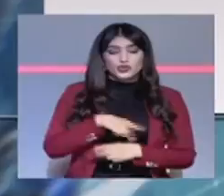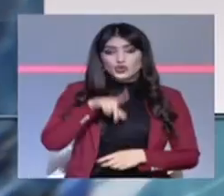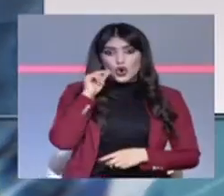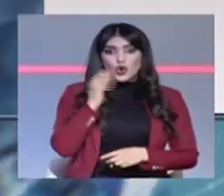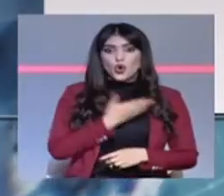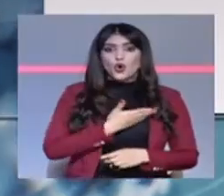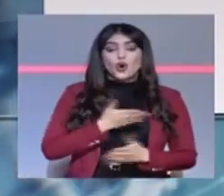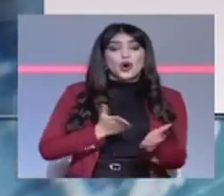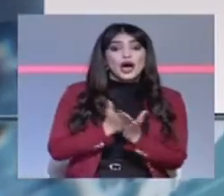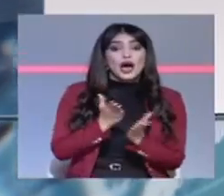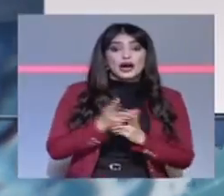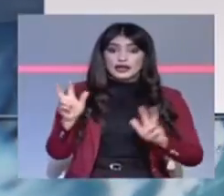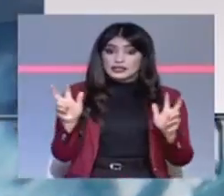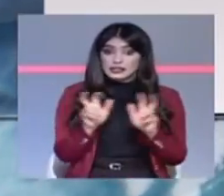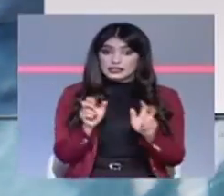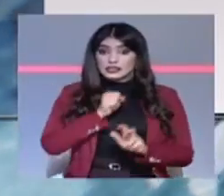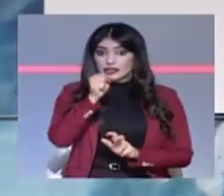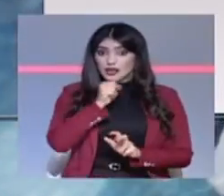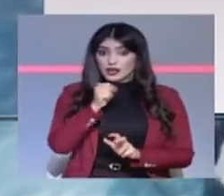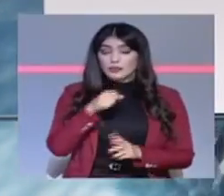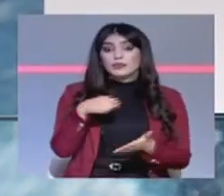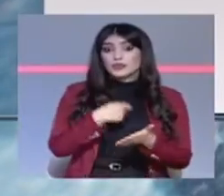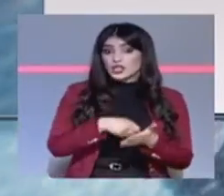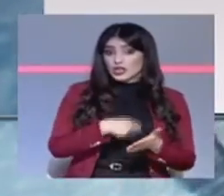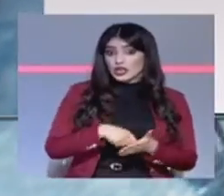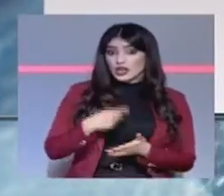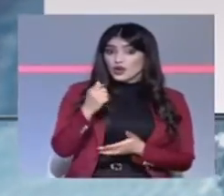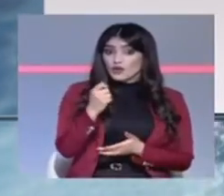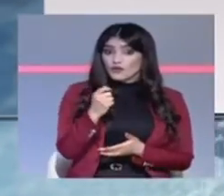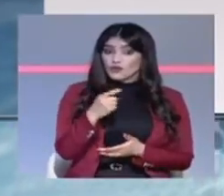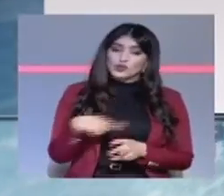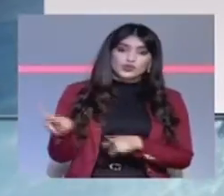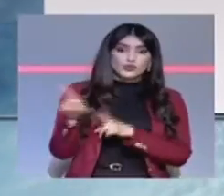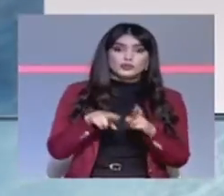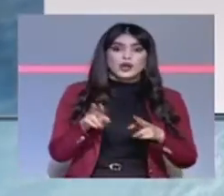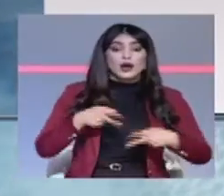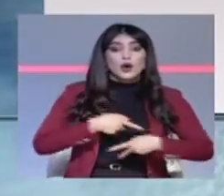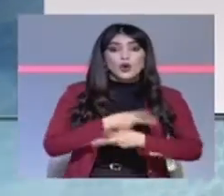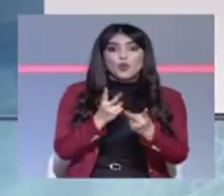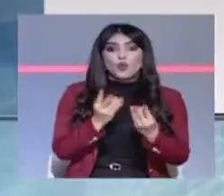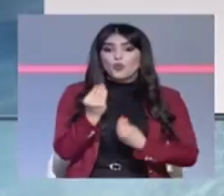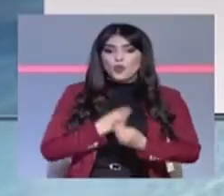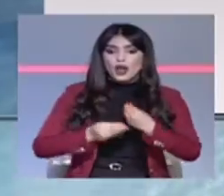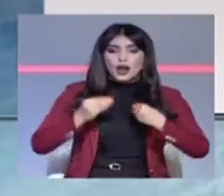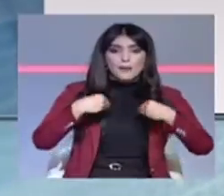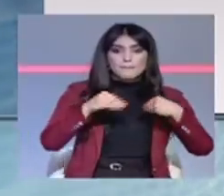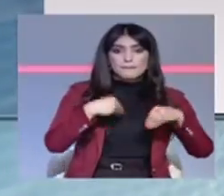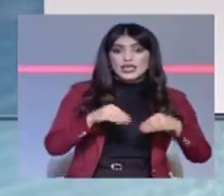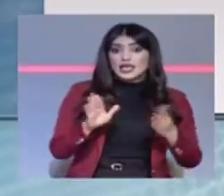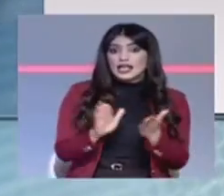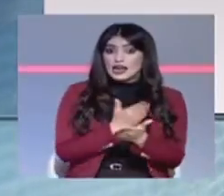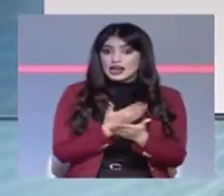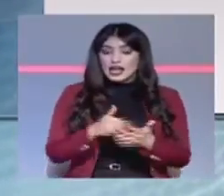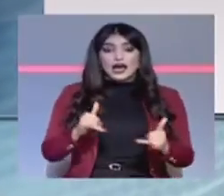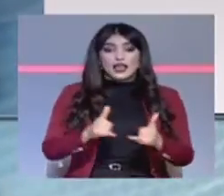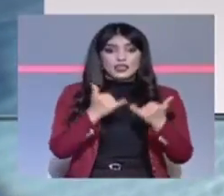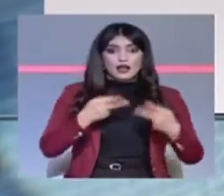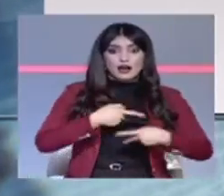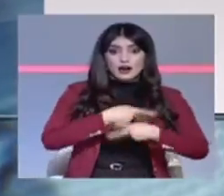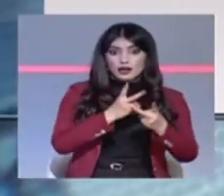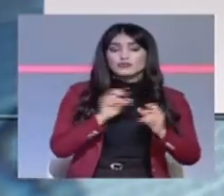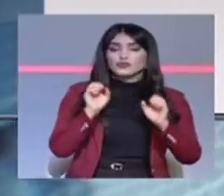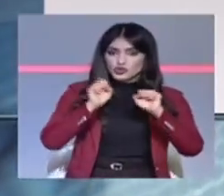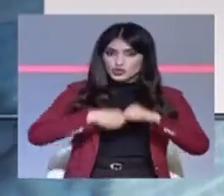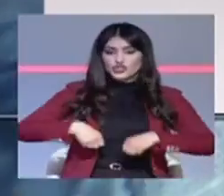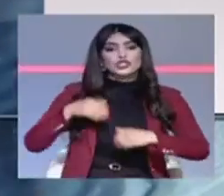وحق الصحفيين بتلقي مبالغ ماليه نتيجه اعاده النشر او بيع المواد التي انتجها مما يجعل